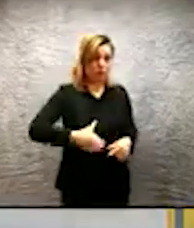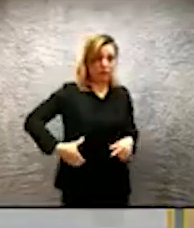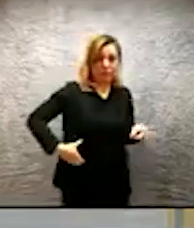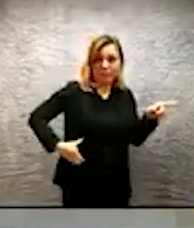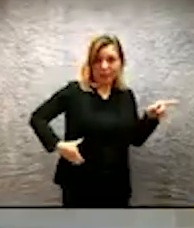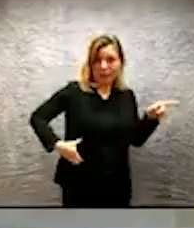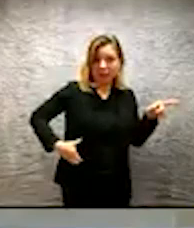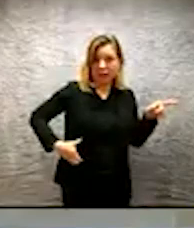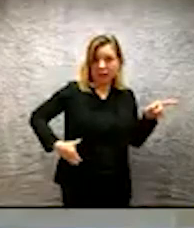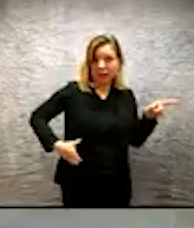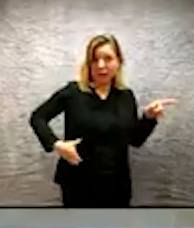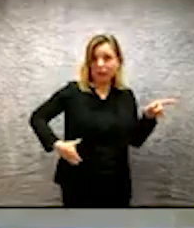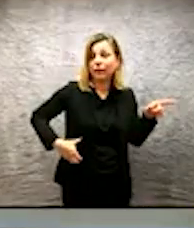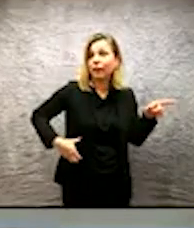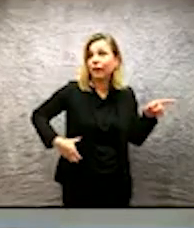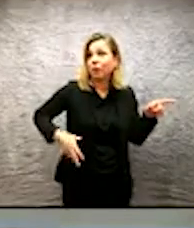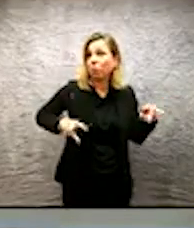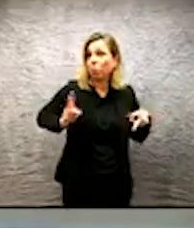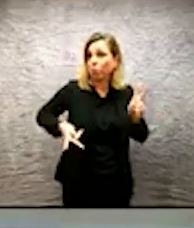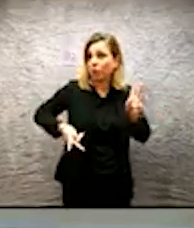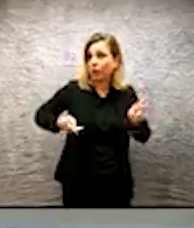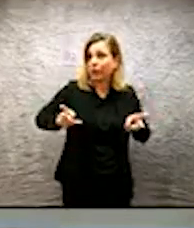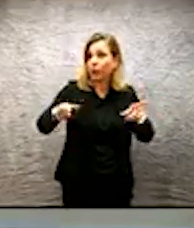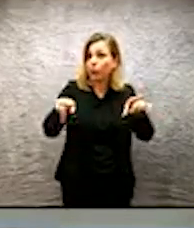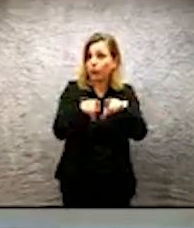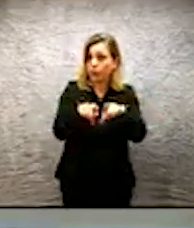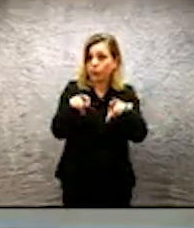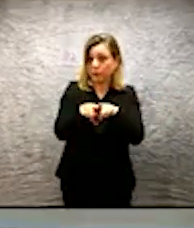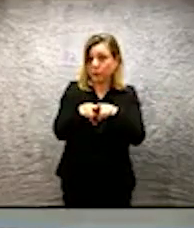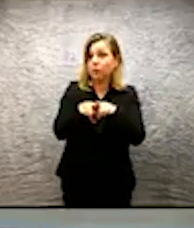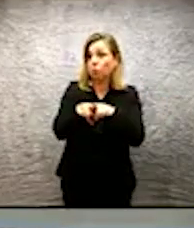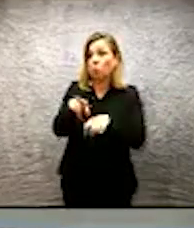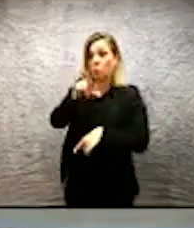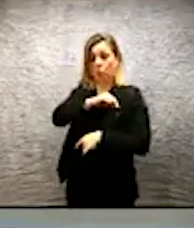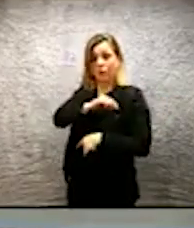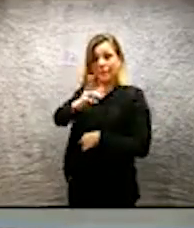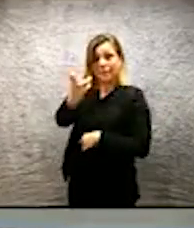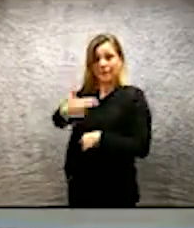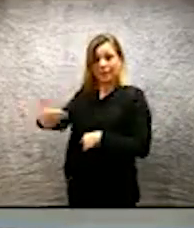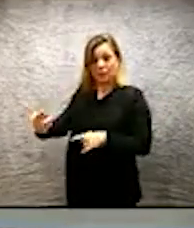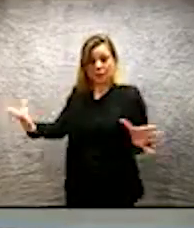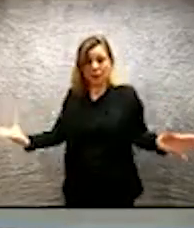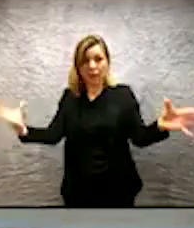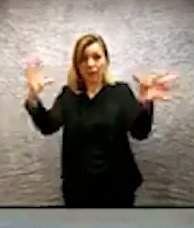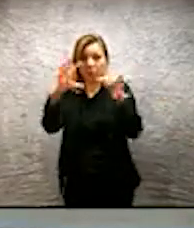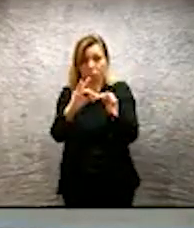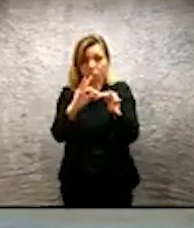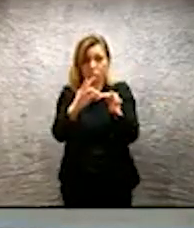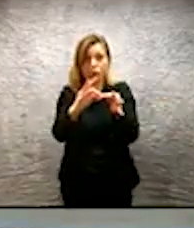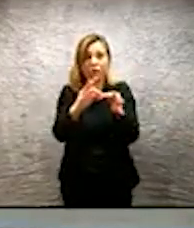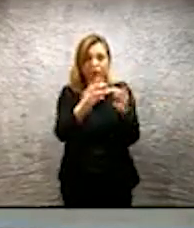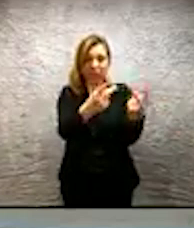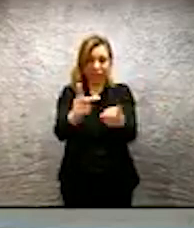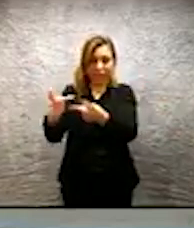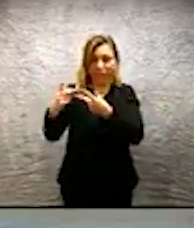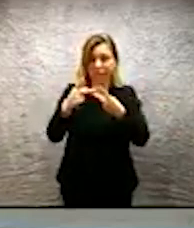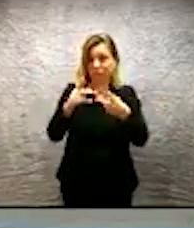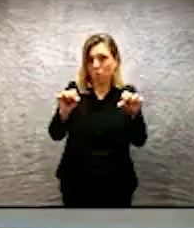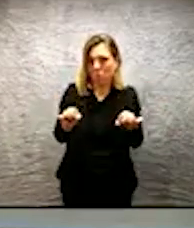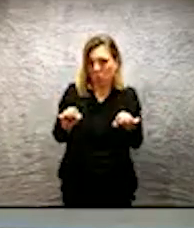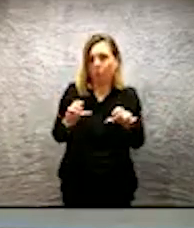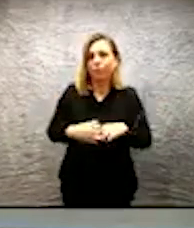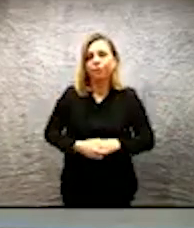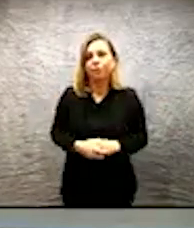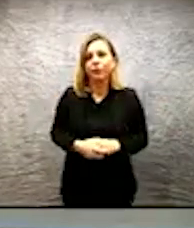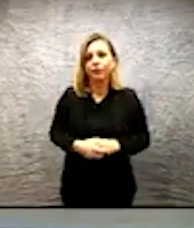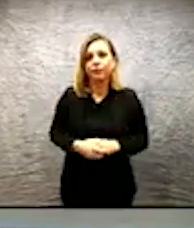et pourquoi pas des forces de police nationales sur l'ensemble de ces 4 communes. Cette